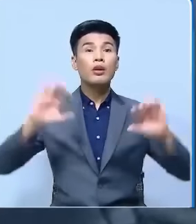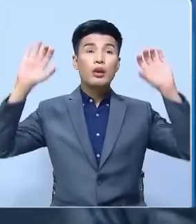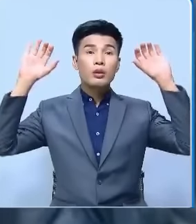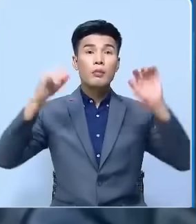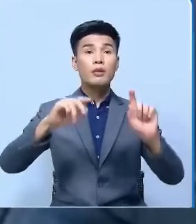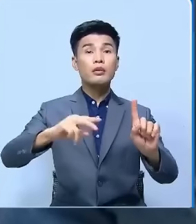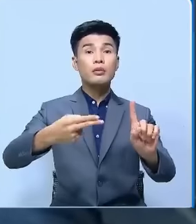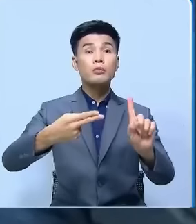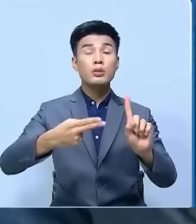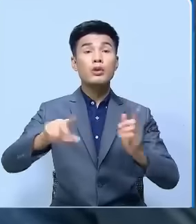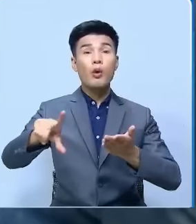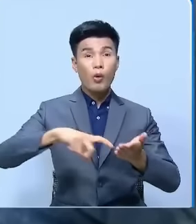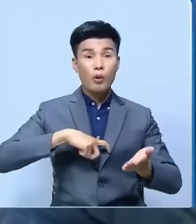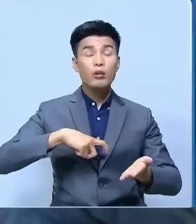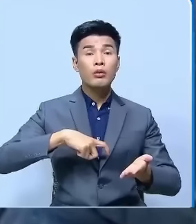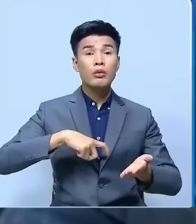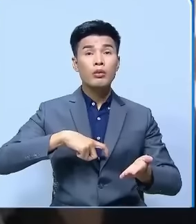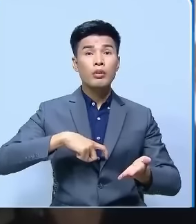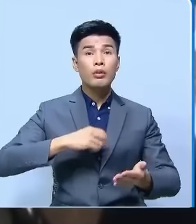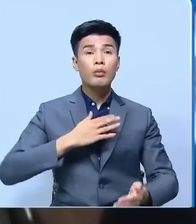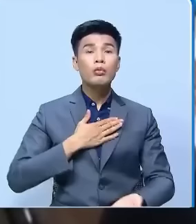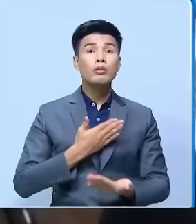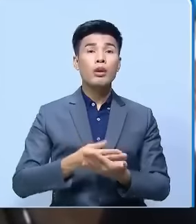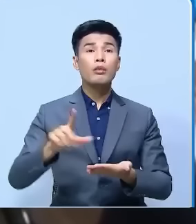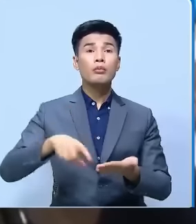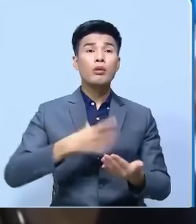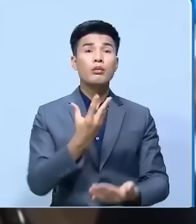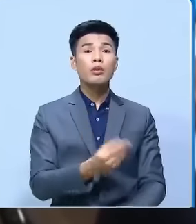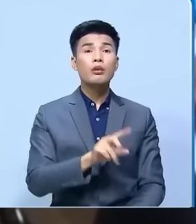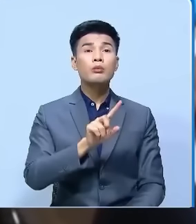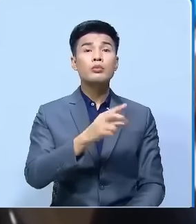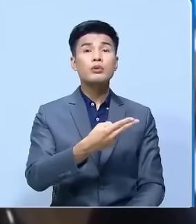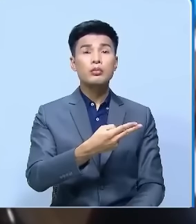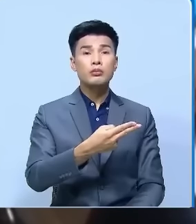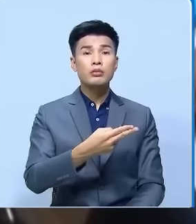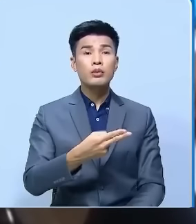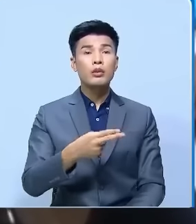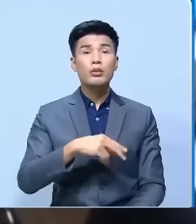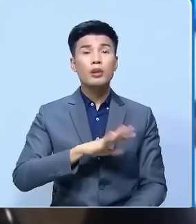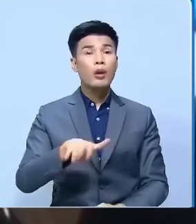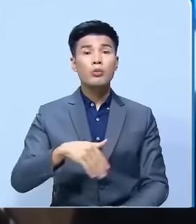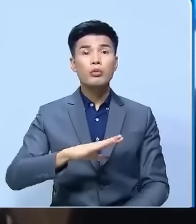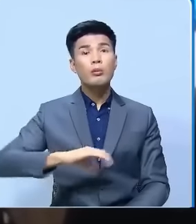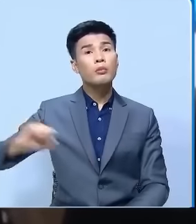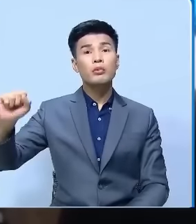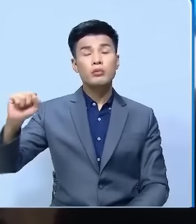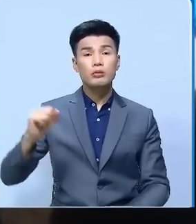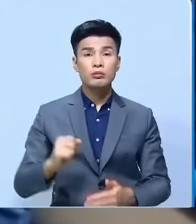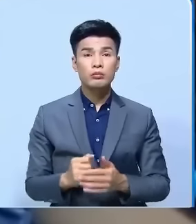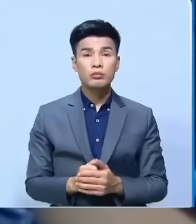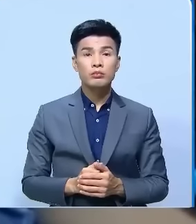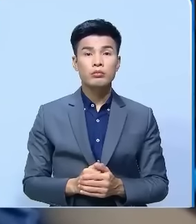10,000บาทเข้ามาให้ค่ะก็มีเงินนั้นแหละที่เหลืออยู่น้องนั้นน้องสาวไปหมดแล้วเอออฟังเสียงคุณยายหน่อย